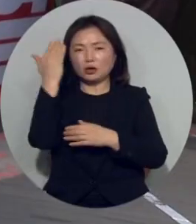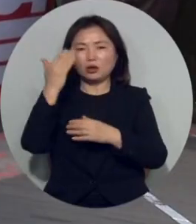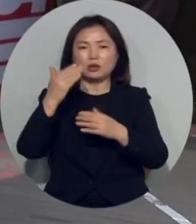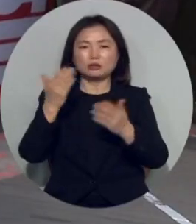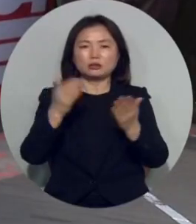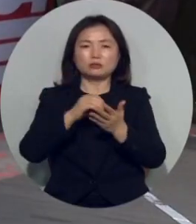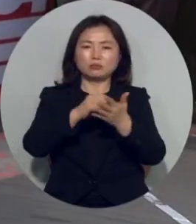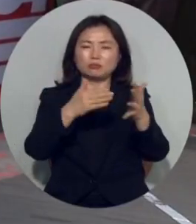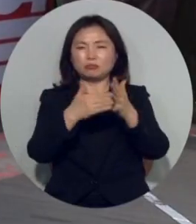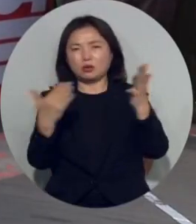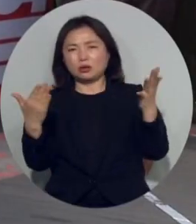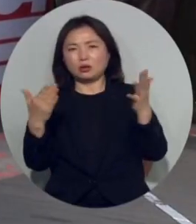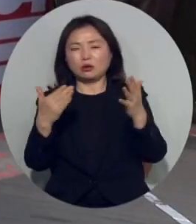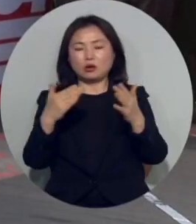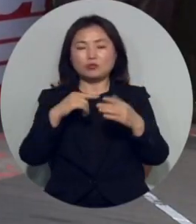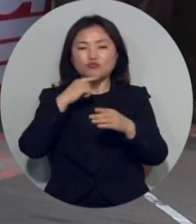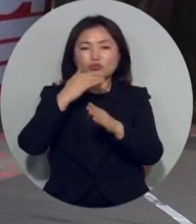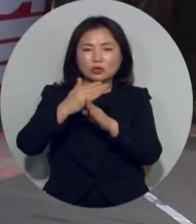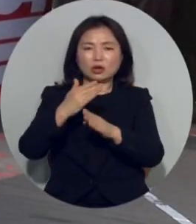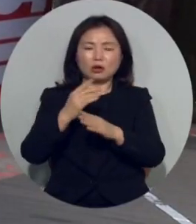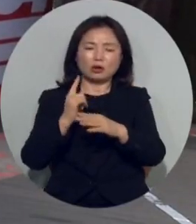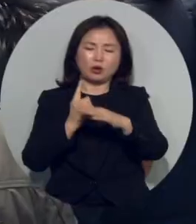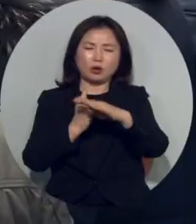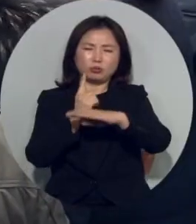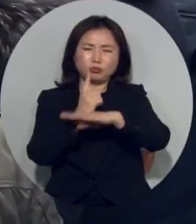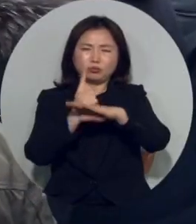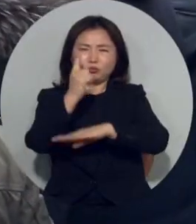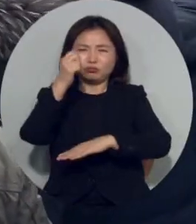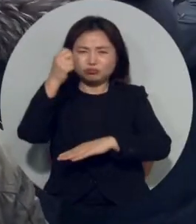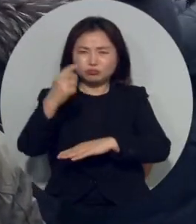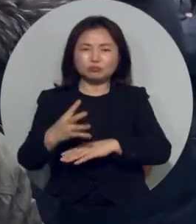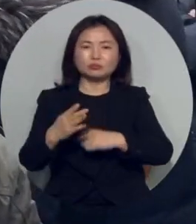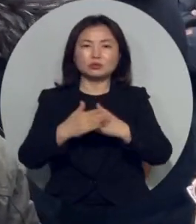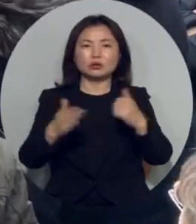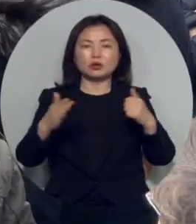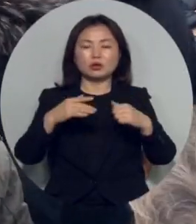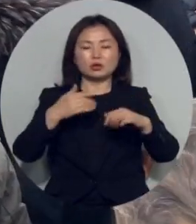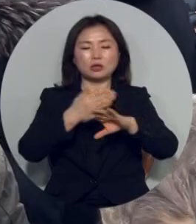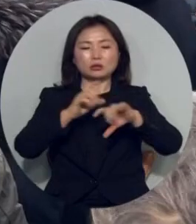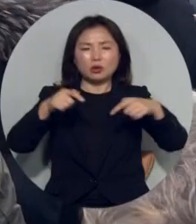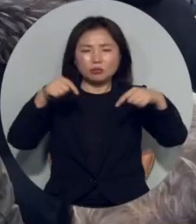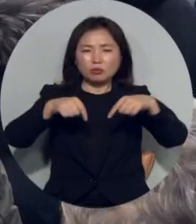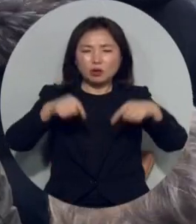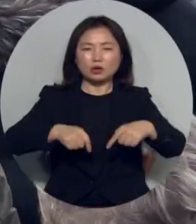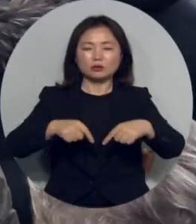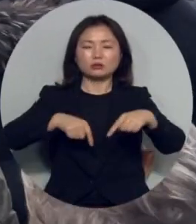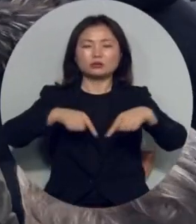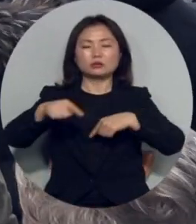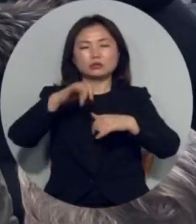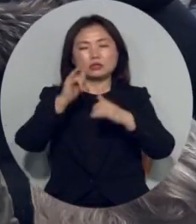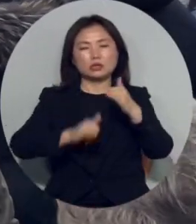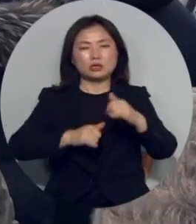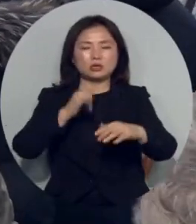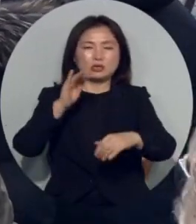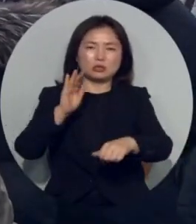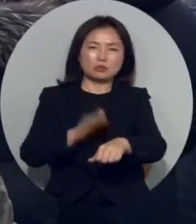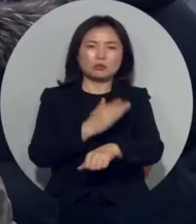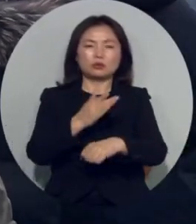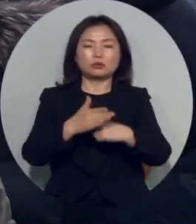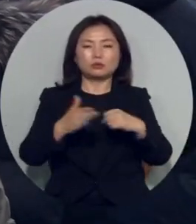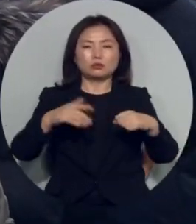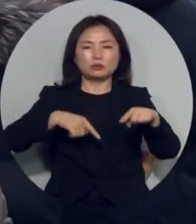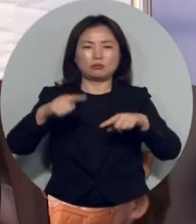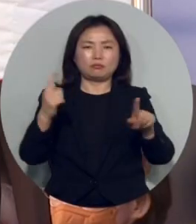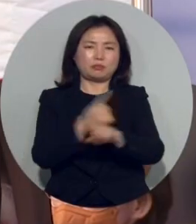직장을 가지지 못하고 북한은 수시로 미사일을 쏘아대고 외교는 역대 정권 최악이라고 정권 심판을